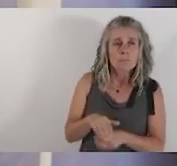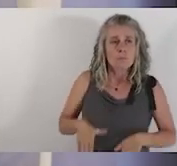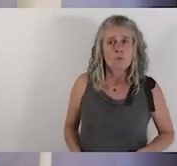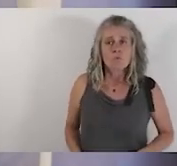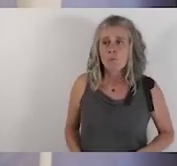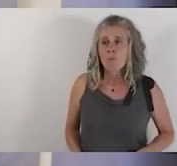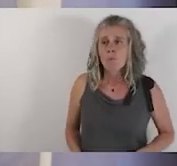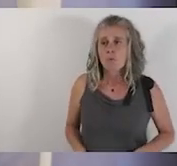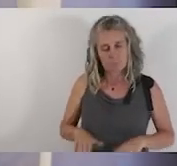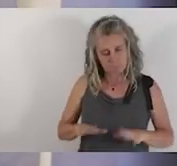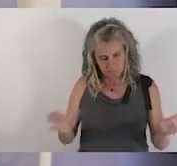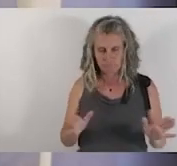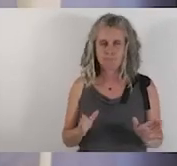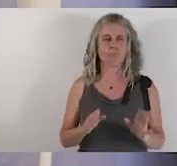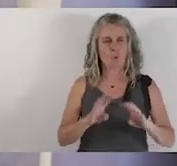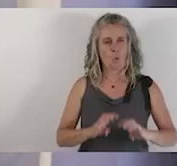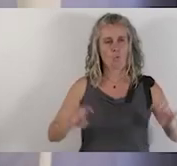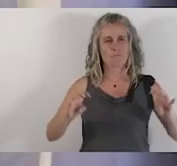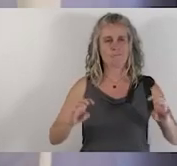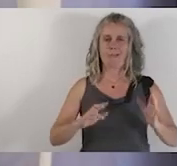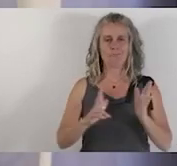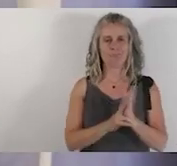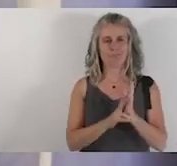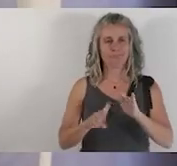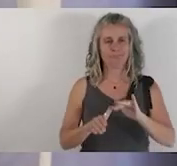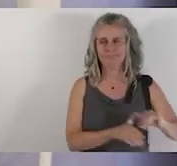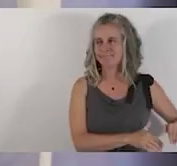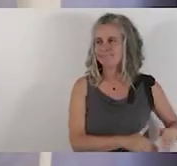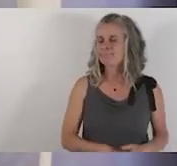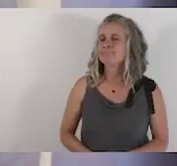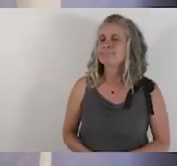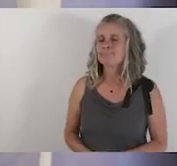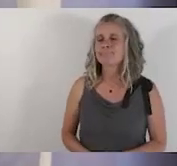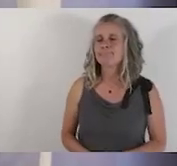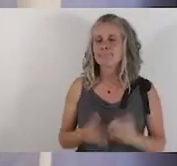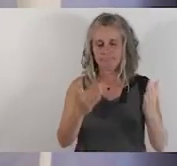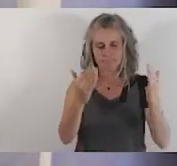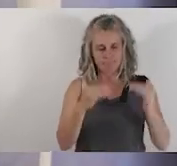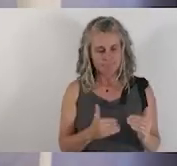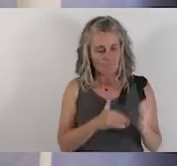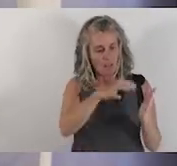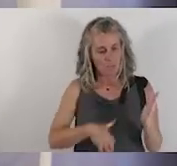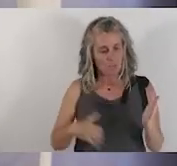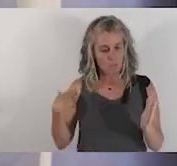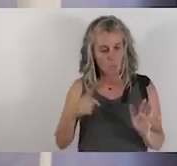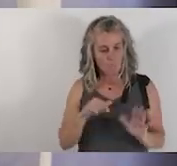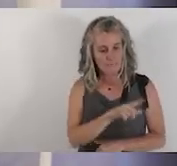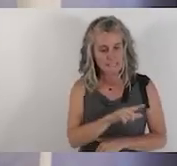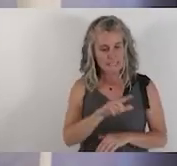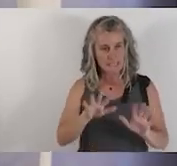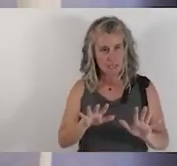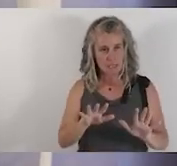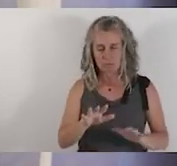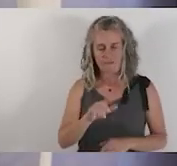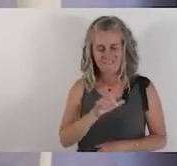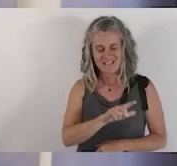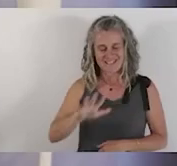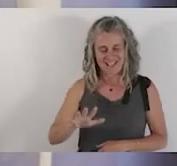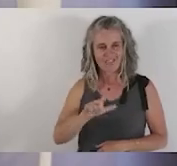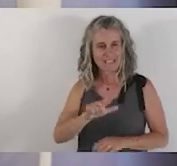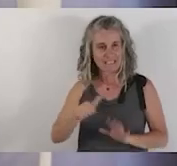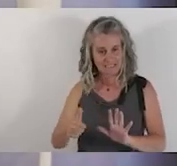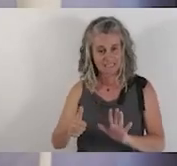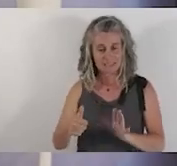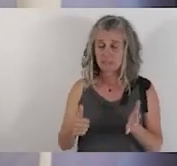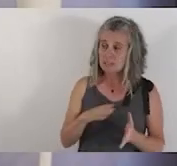Avis favorable du Conseil. On en est à 25-26. Madame Bordet, vous nous